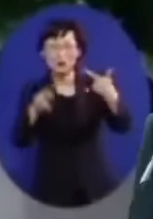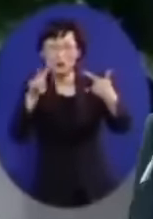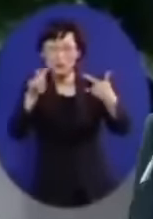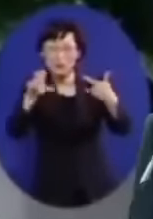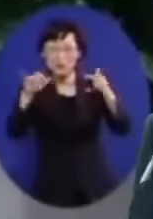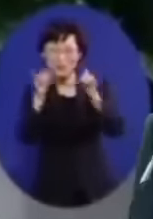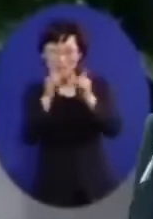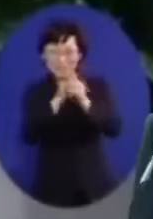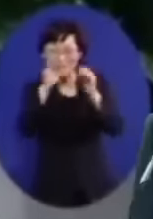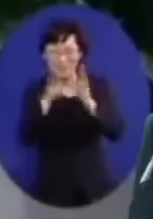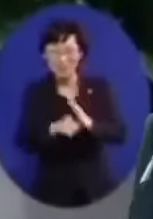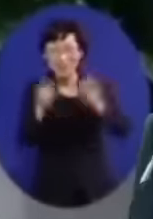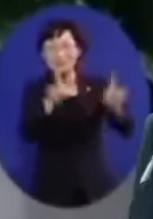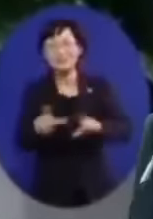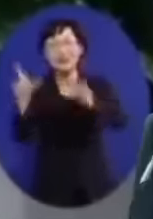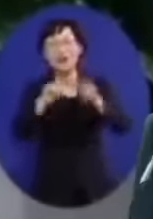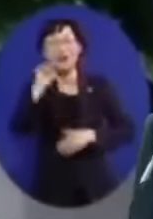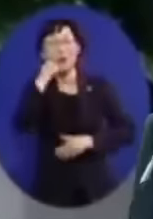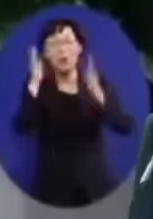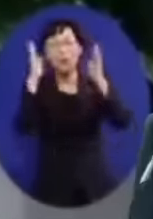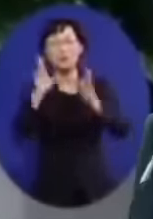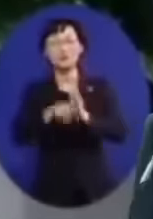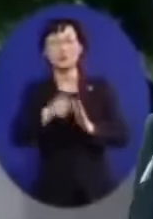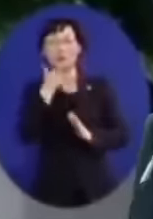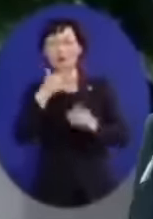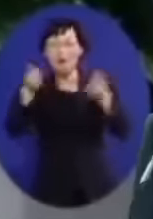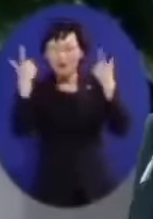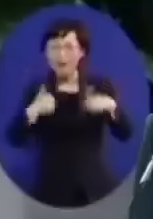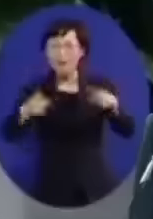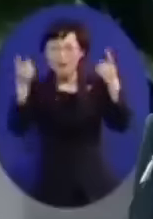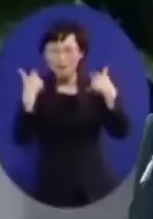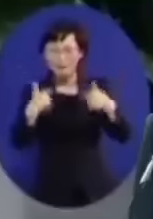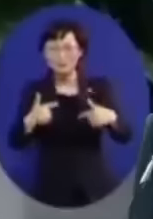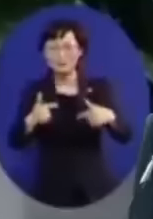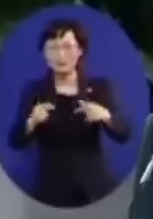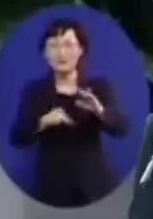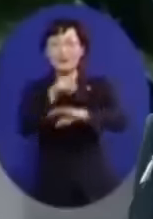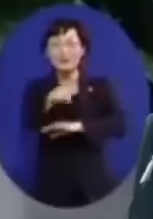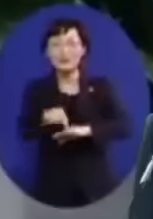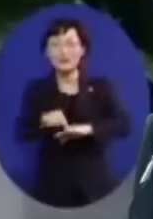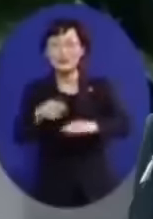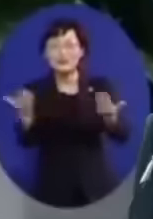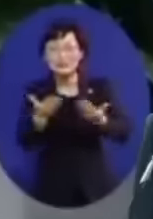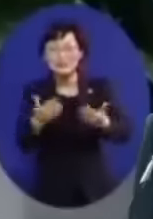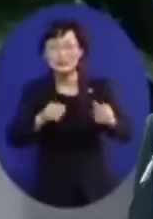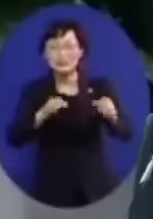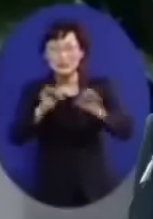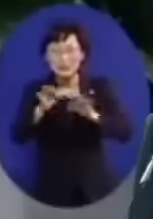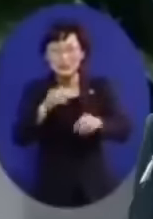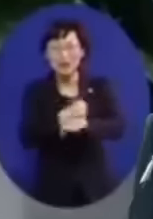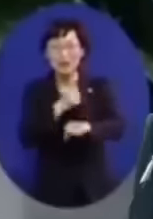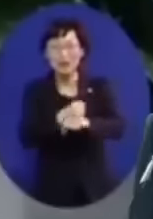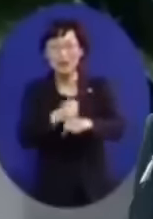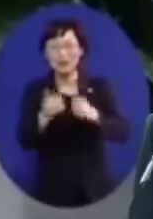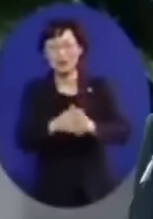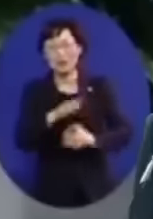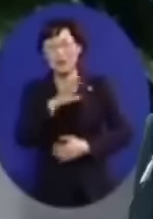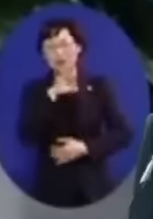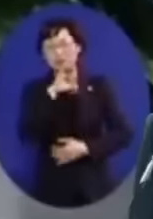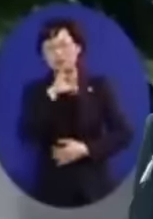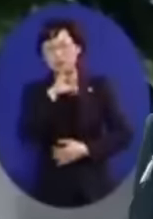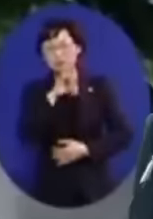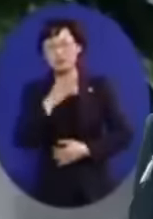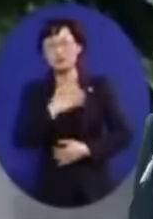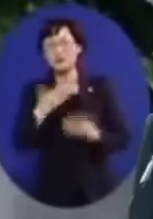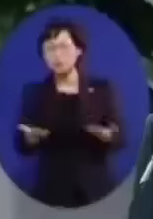어렵고 공부할 시간도 없고 늘 나가서 일을 해야 되고 장사를 해야 되고 하니까 불평을 말했습니다. 이래가지고